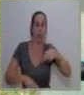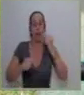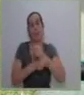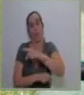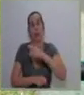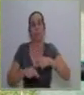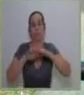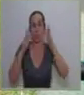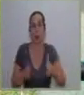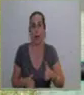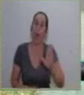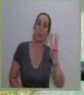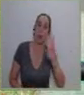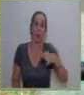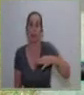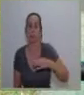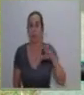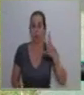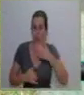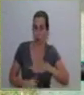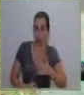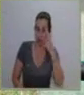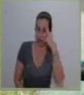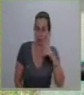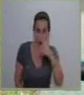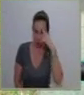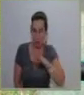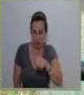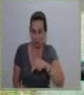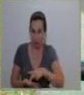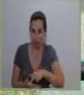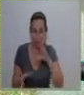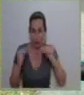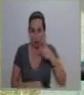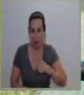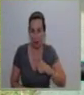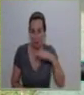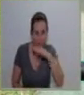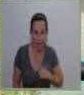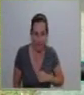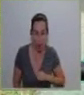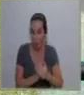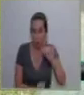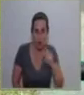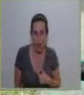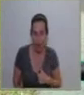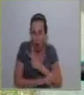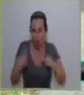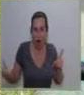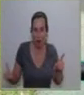להם סוכה. שלומית, מה נשמע? סוכות עכשיו, ידעת? אתם חושבים שמישהו בכלל מדבר איתי בפסח? או בראש השנה?